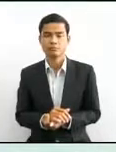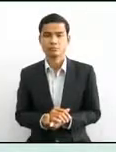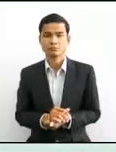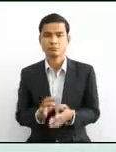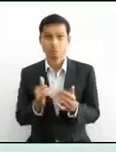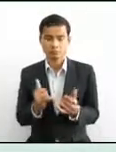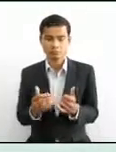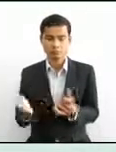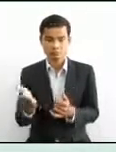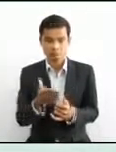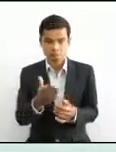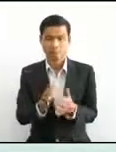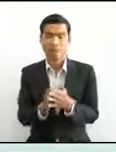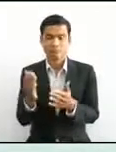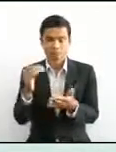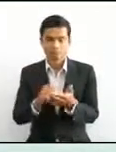ta lấy con ăn đồng tiết